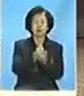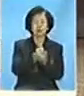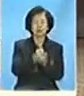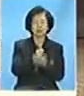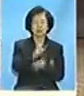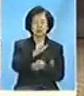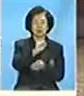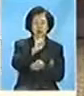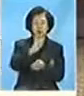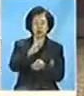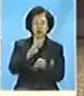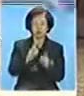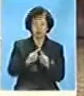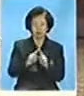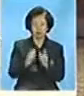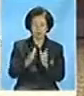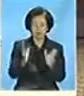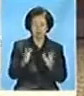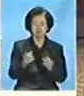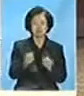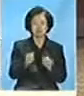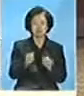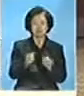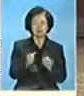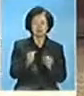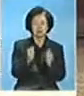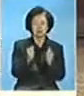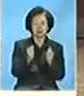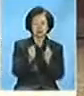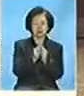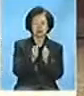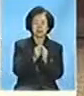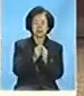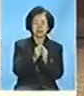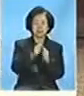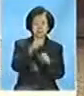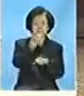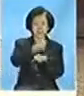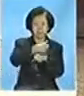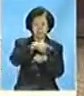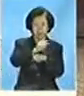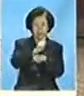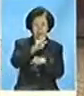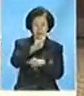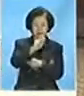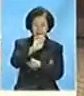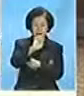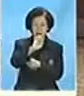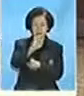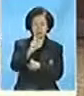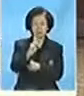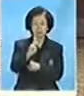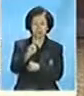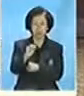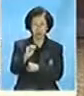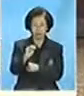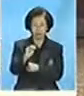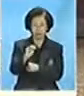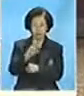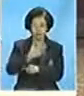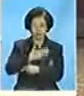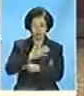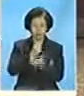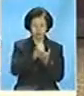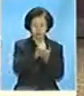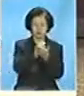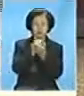โดยหลายงานโดยเฉพาะกับท่านประธานนิคมนะครับผมเป็นผู้ที่ช่วยท่